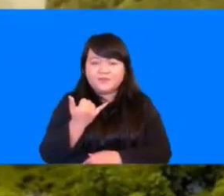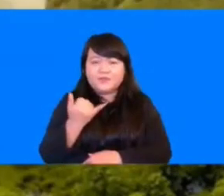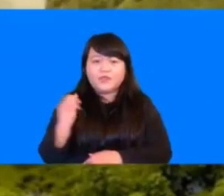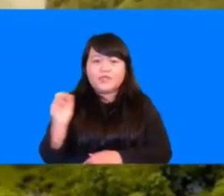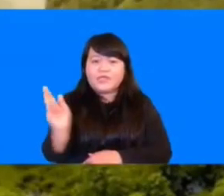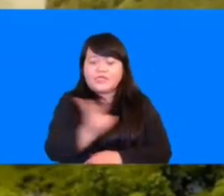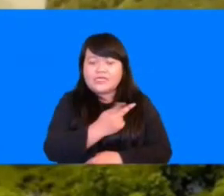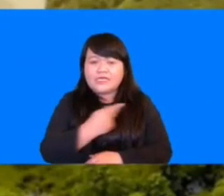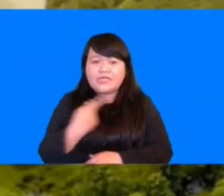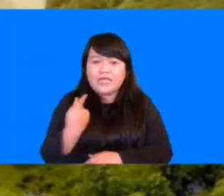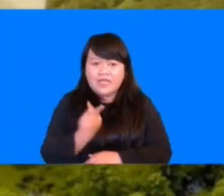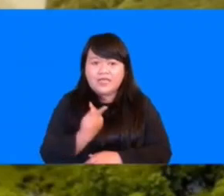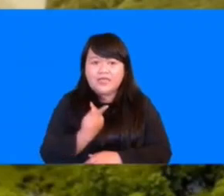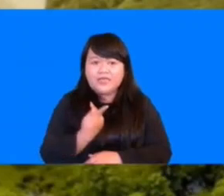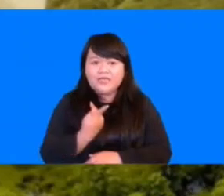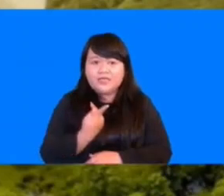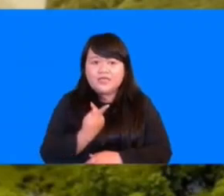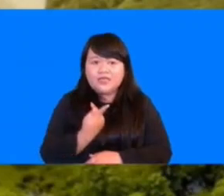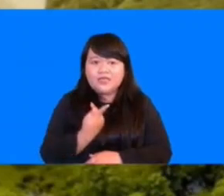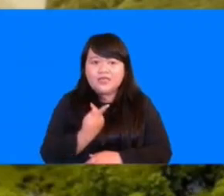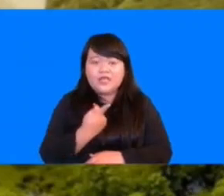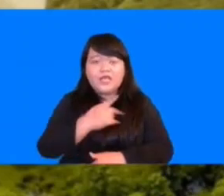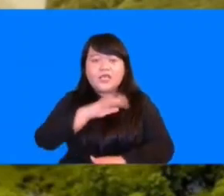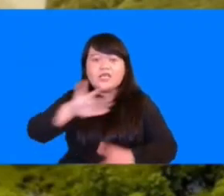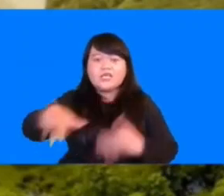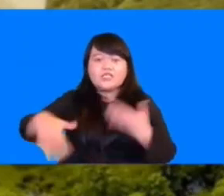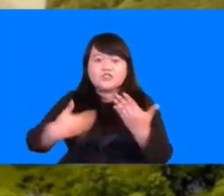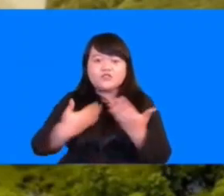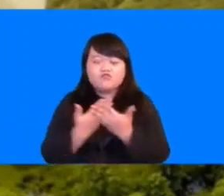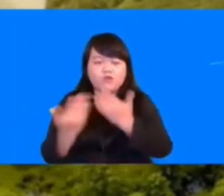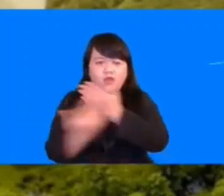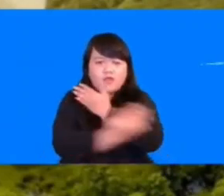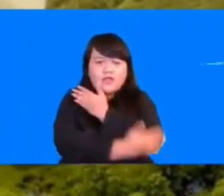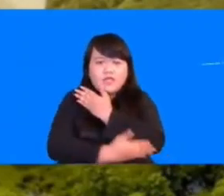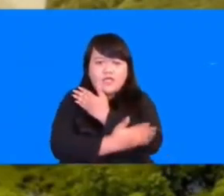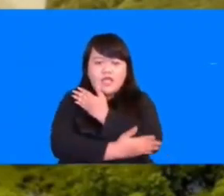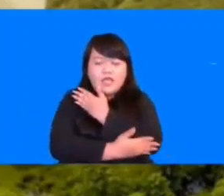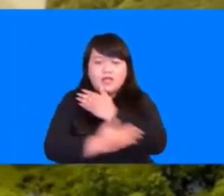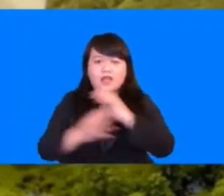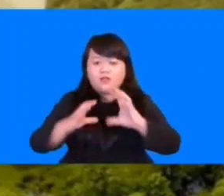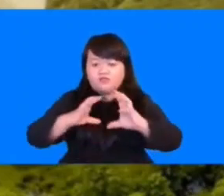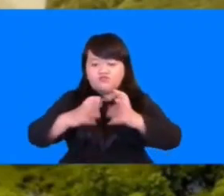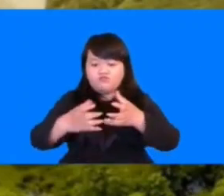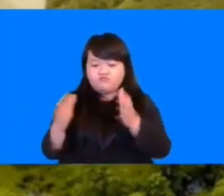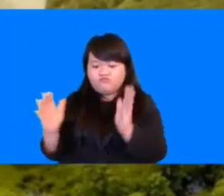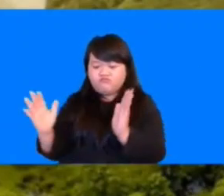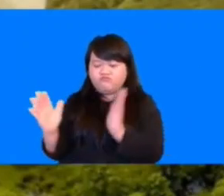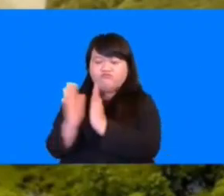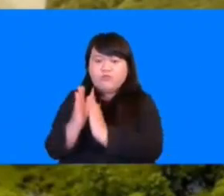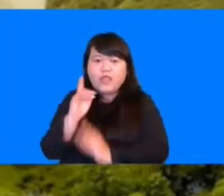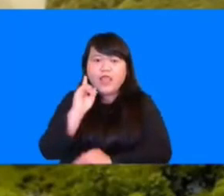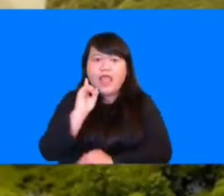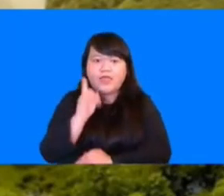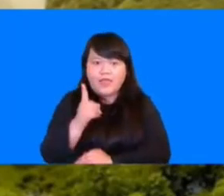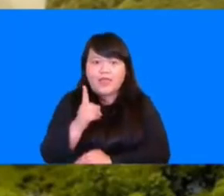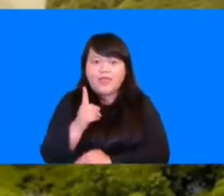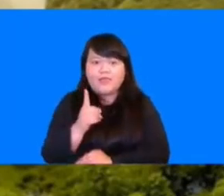kita, saya kira hampir seluruh negara bangsa di dunia sedang menghadapi tantangan